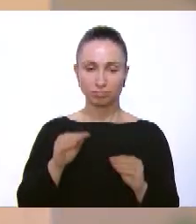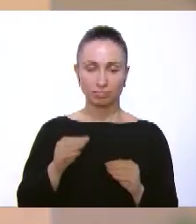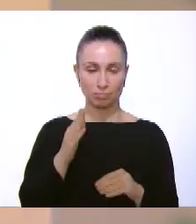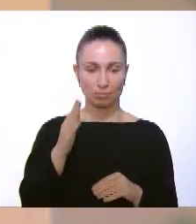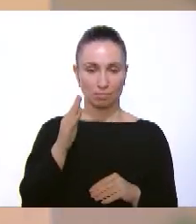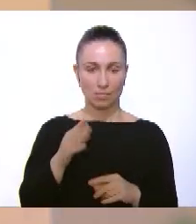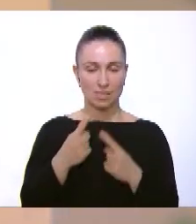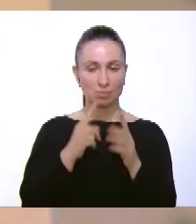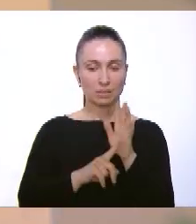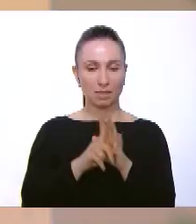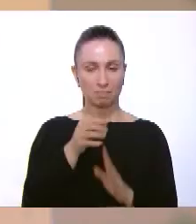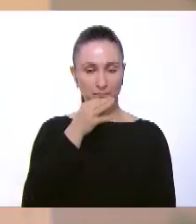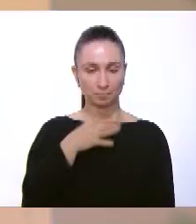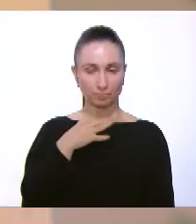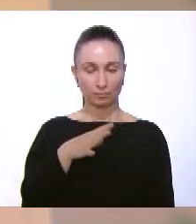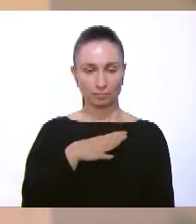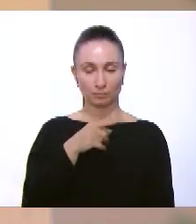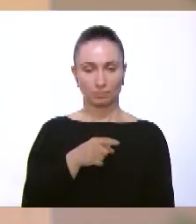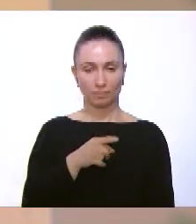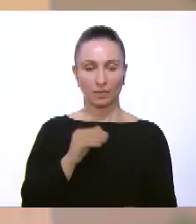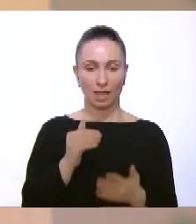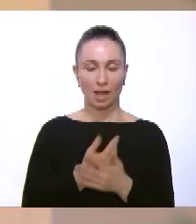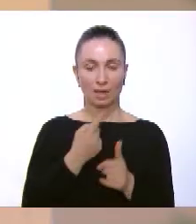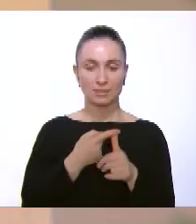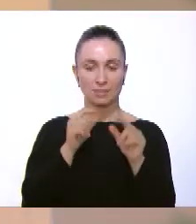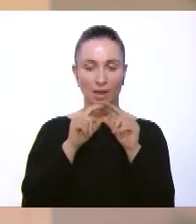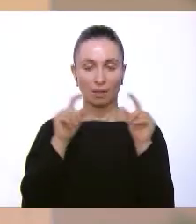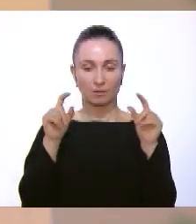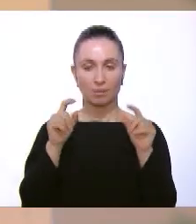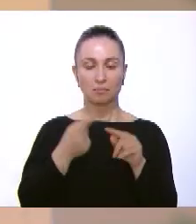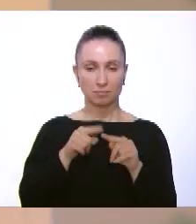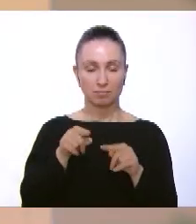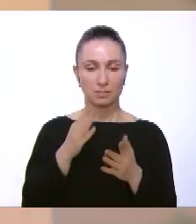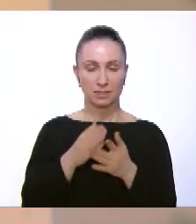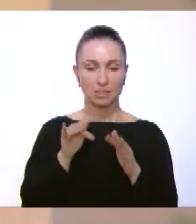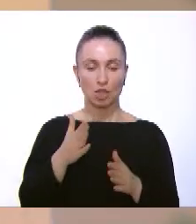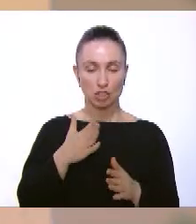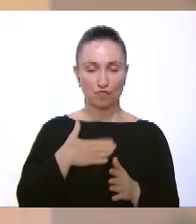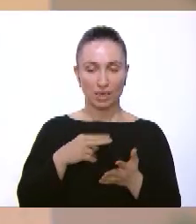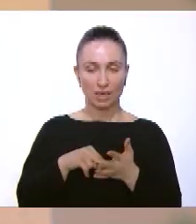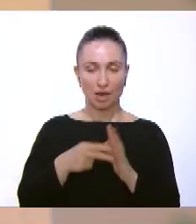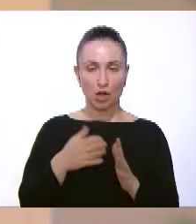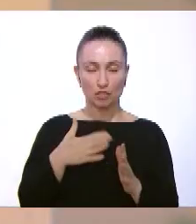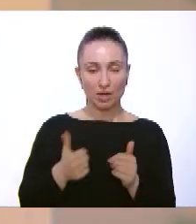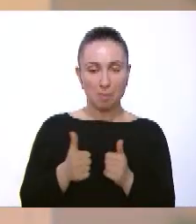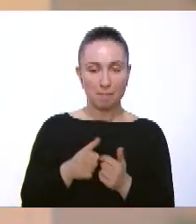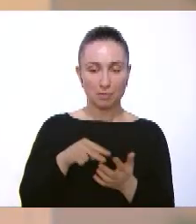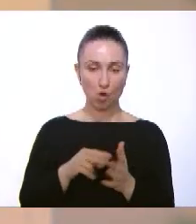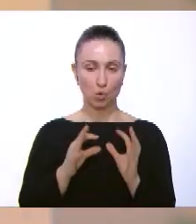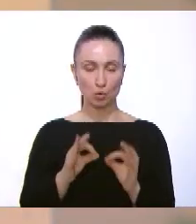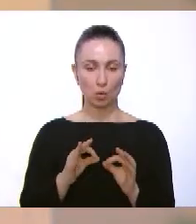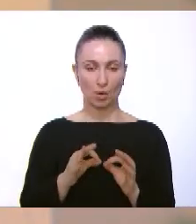თქვენ საუბრის დასაწყისში ახსენეთ ახალი სახელწოდება და ამაშიც არის საქმე. ჩვენი სტრატეგია, ჩვენი მიდგომა